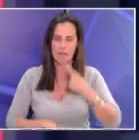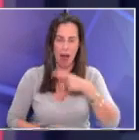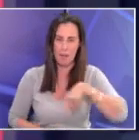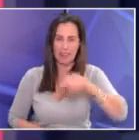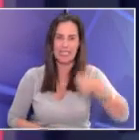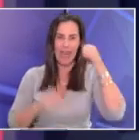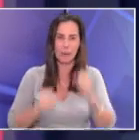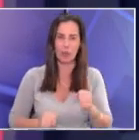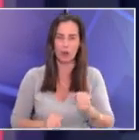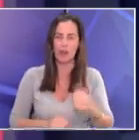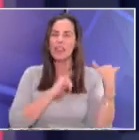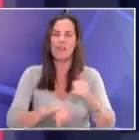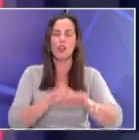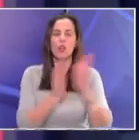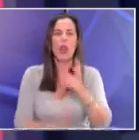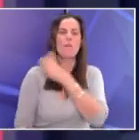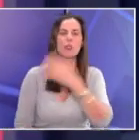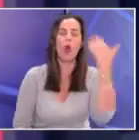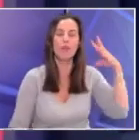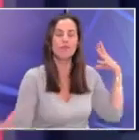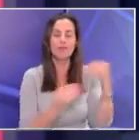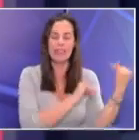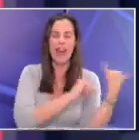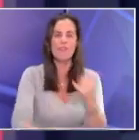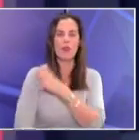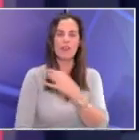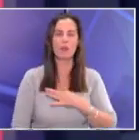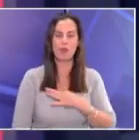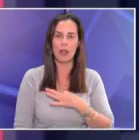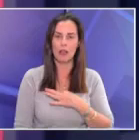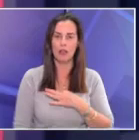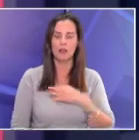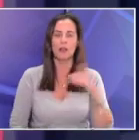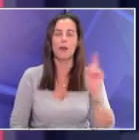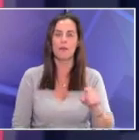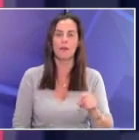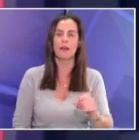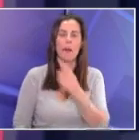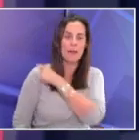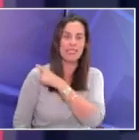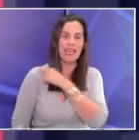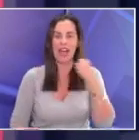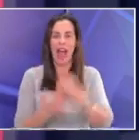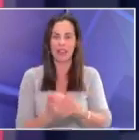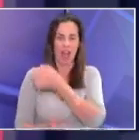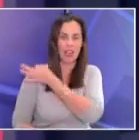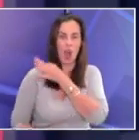לשר הביטחון, תביאו את כל המפקדים שהיו לי לאורך כל ההיסטוריה שלי, מדרגת סג"מ ועד דרגת